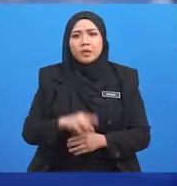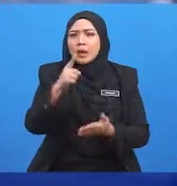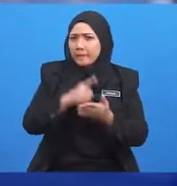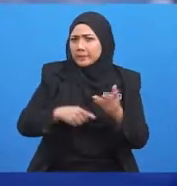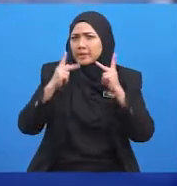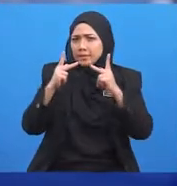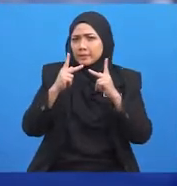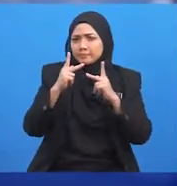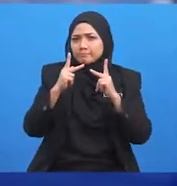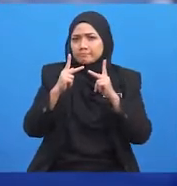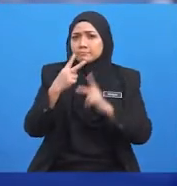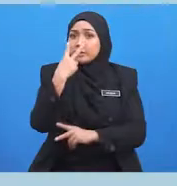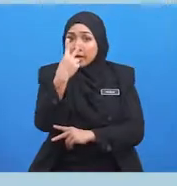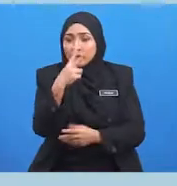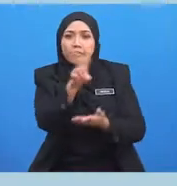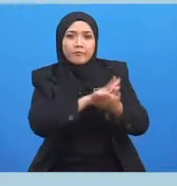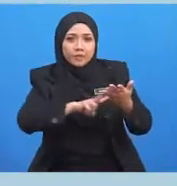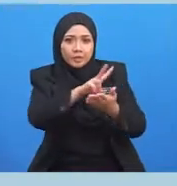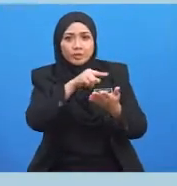tonton video terlebih dahulu?